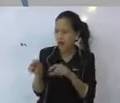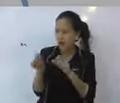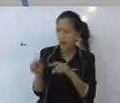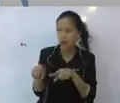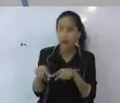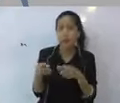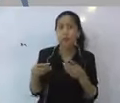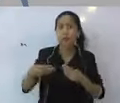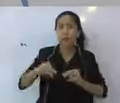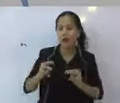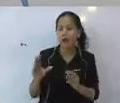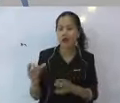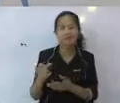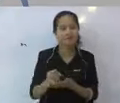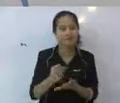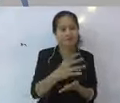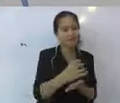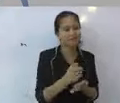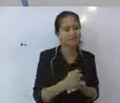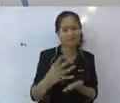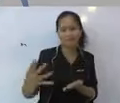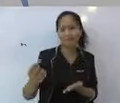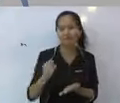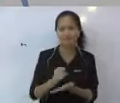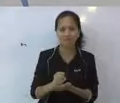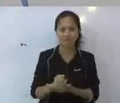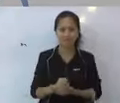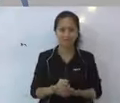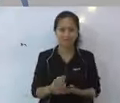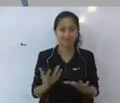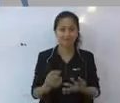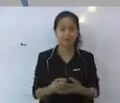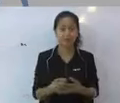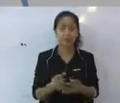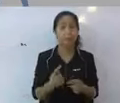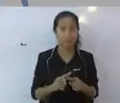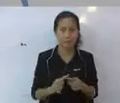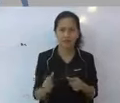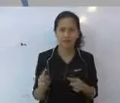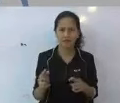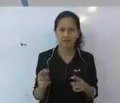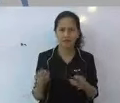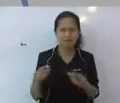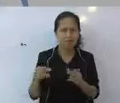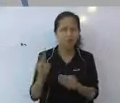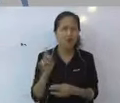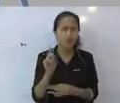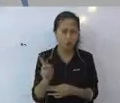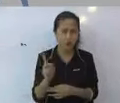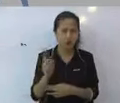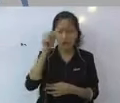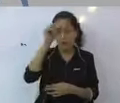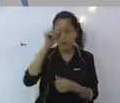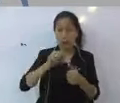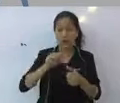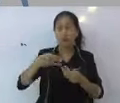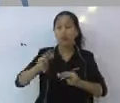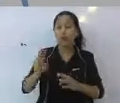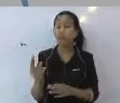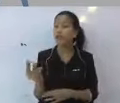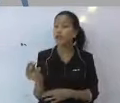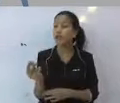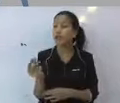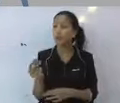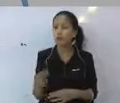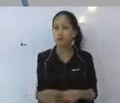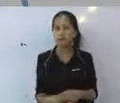tip libre, natin sa mga mahilig sa ganitong klaseng pagkain. Unti-untiin po natin. Ang madalas nga nang kinukuha niya mga yan na